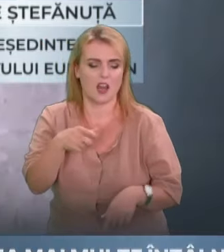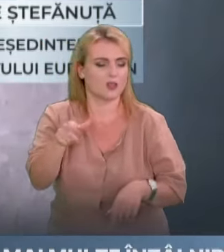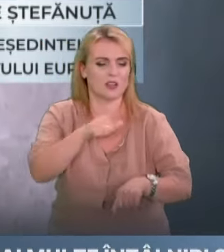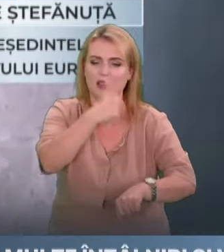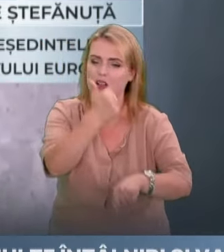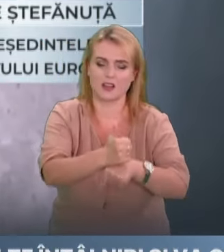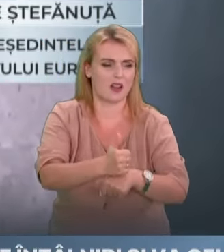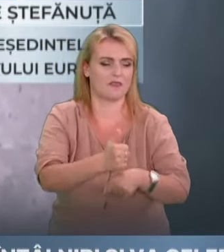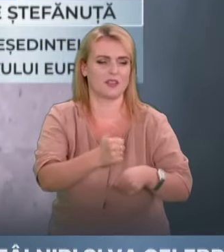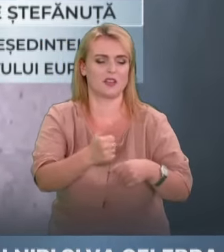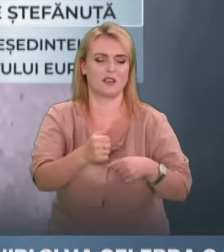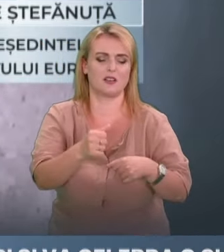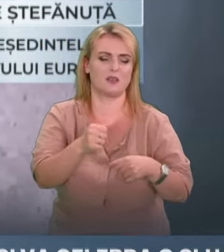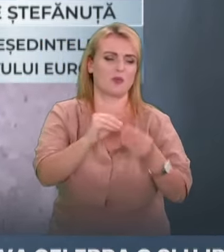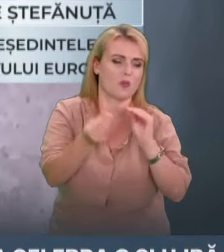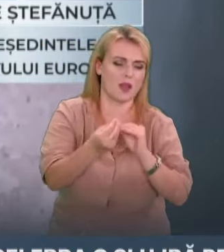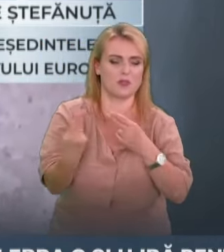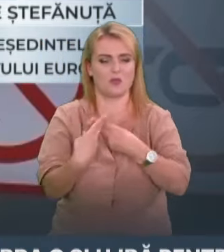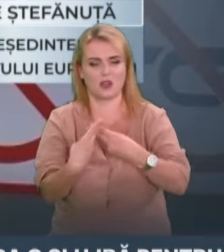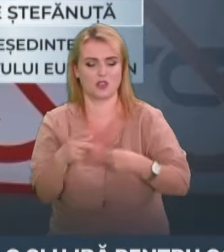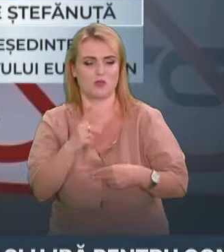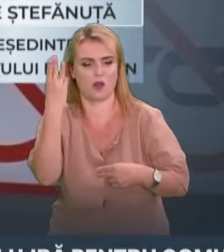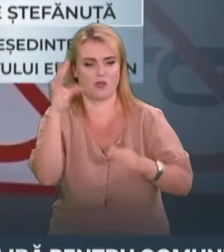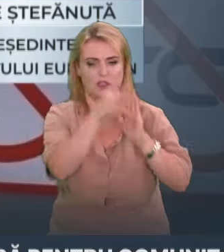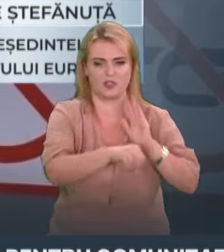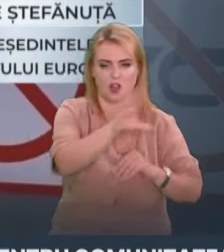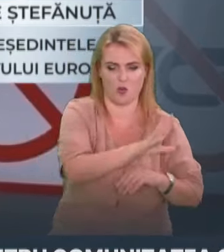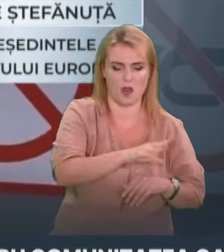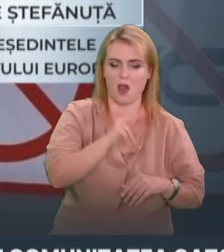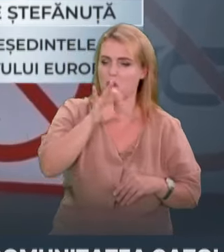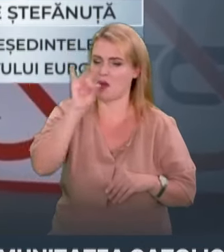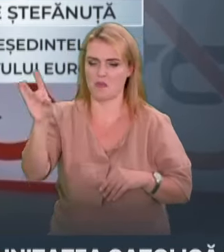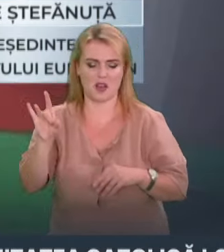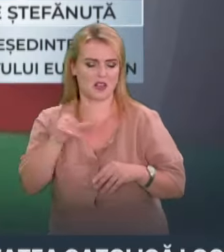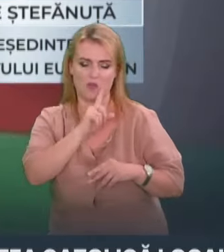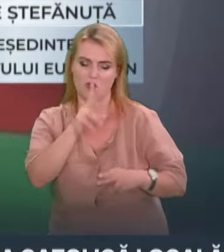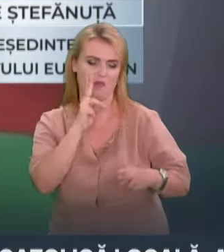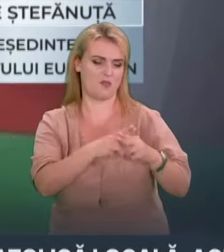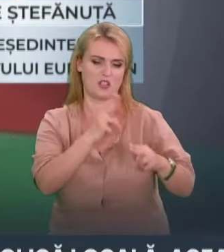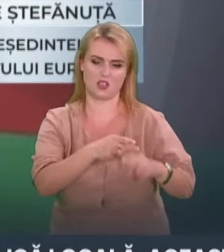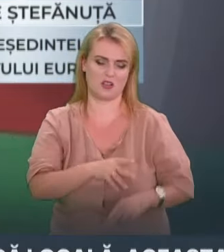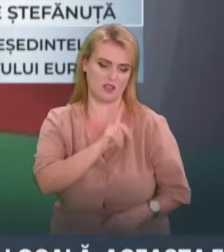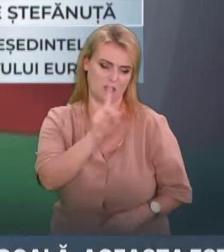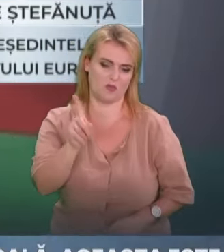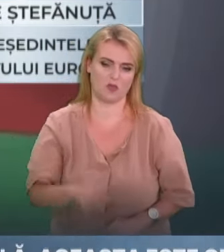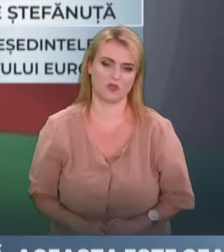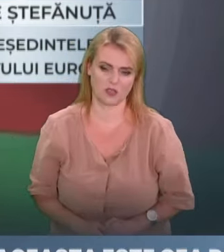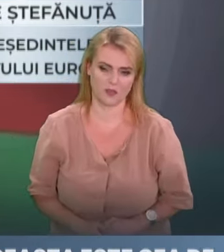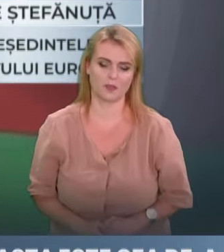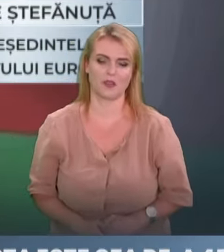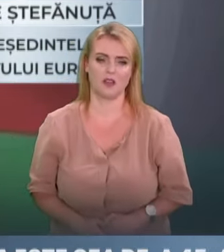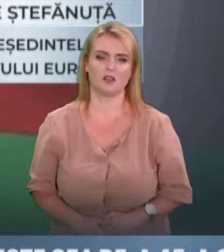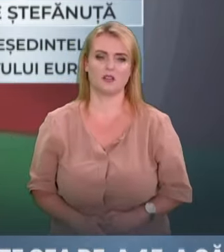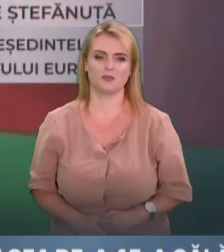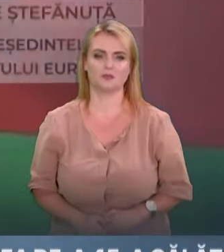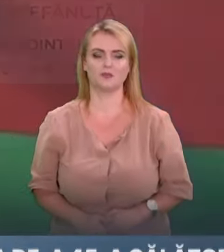principala obiecție în calea aderării. Nu ar fi deschis negocierile de aderare dacă nu rechestu condiție